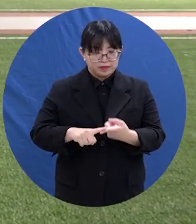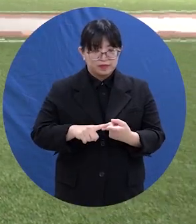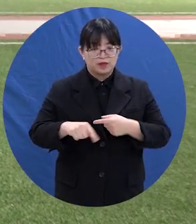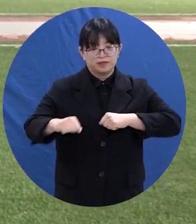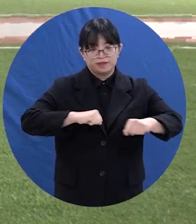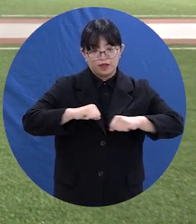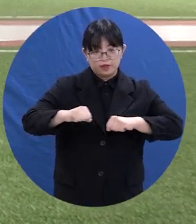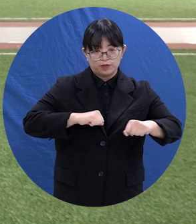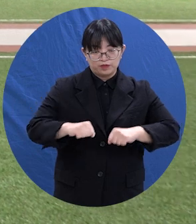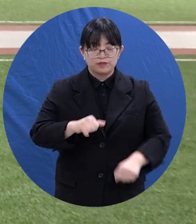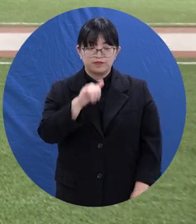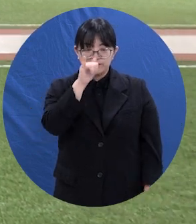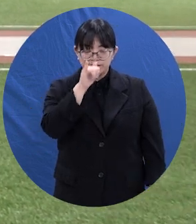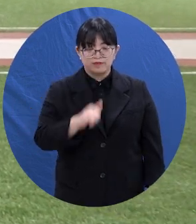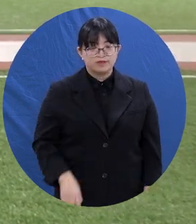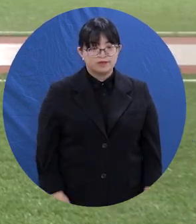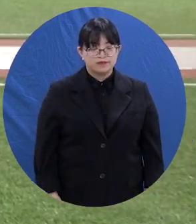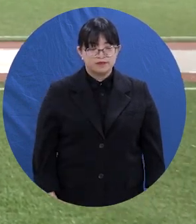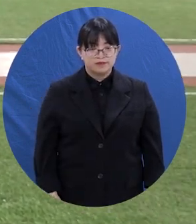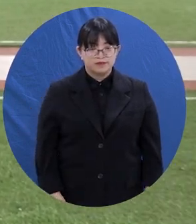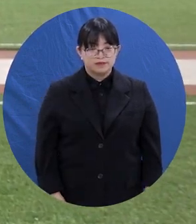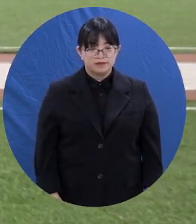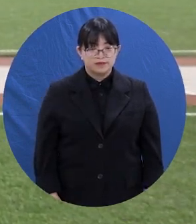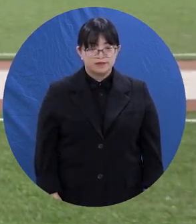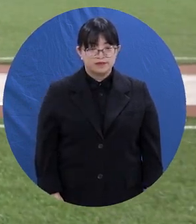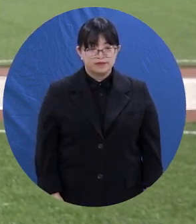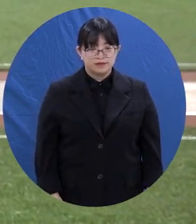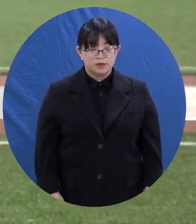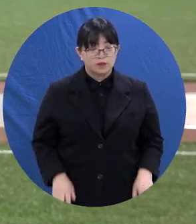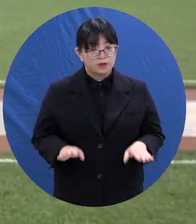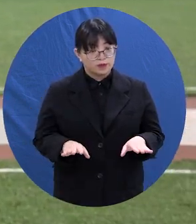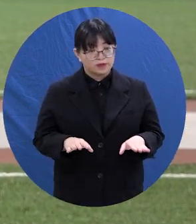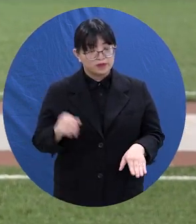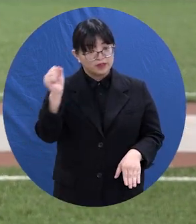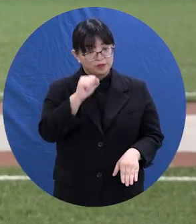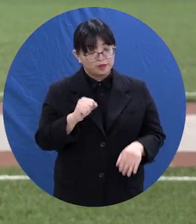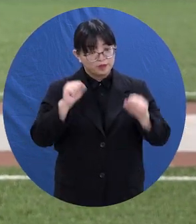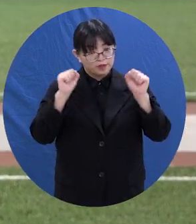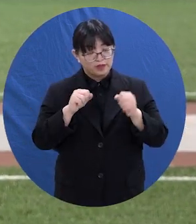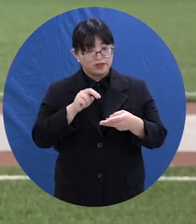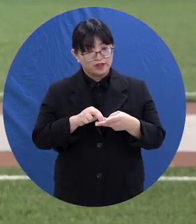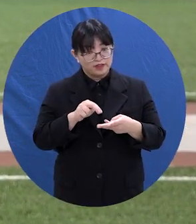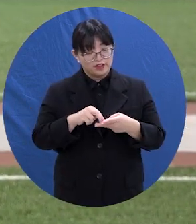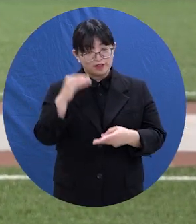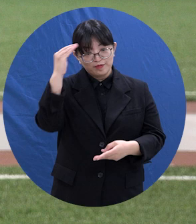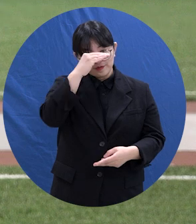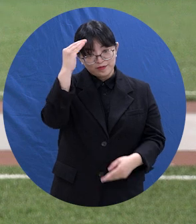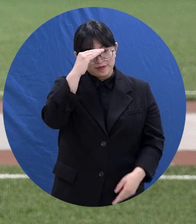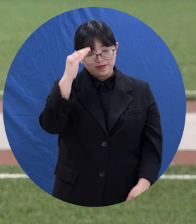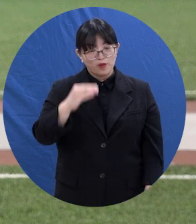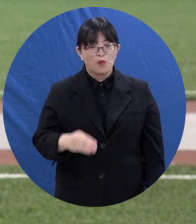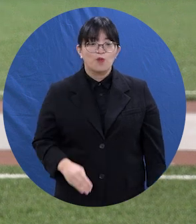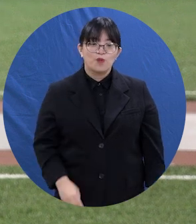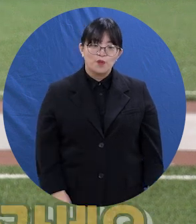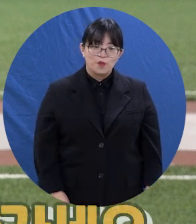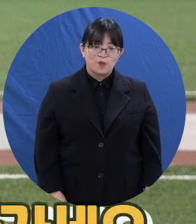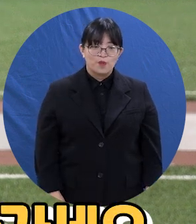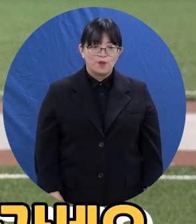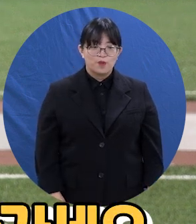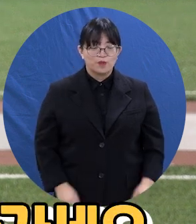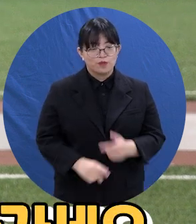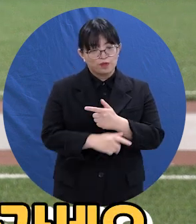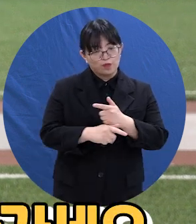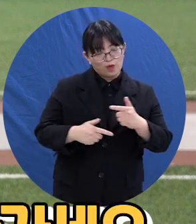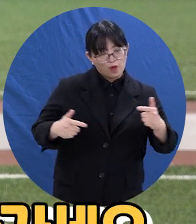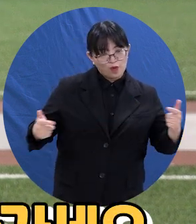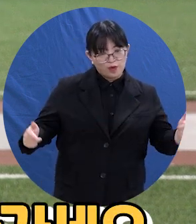네, 오늘 이렇게 쌍병로 국민체육센터를 한번 둘러봤는데요. 야, 정말 다양한 체육시설이 있죠. 우리 양산 시민들이 이